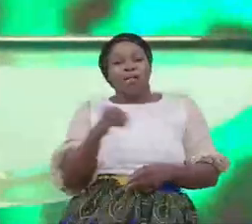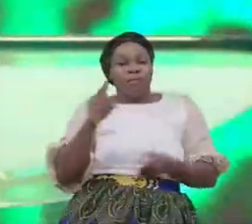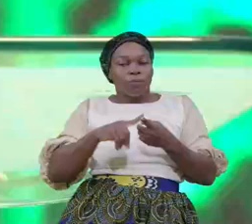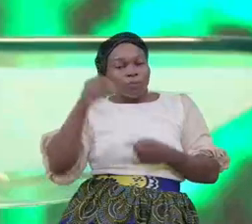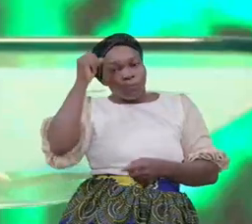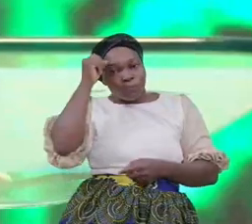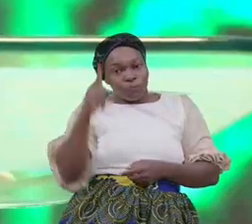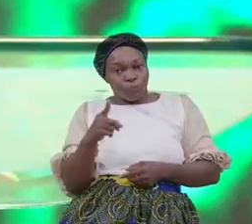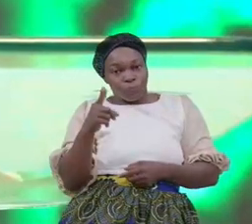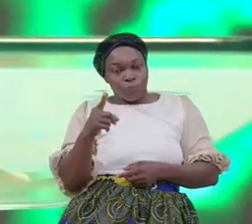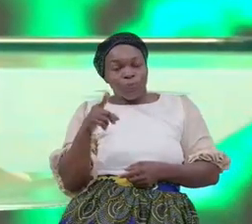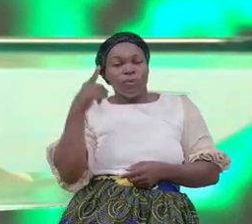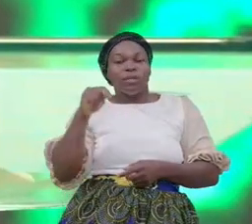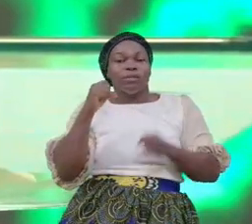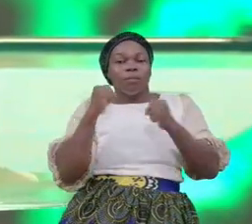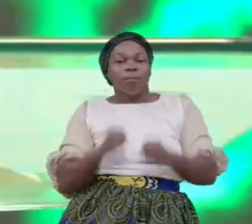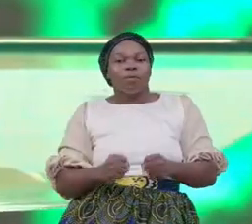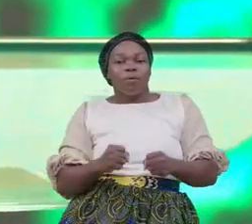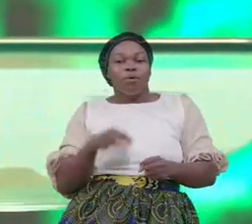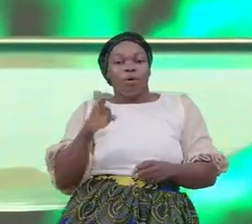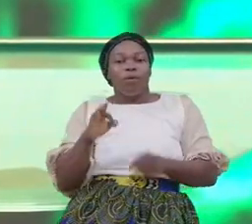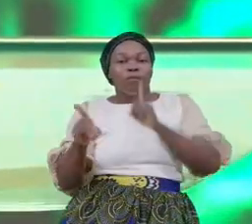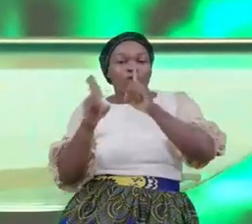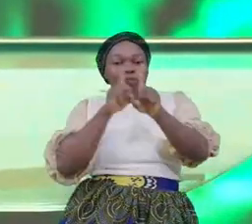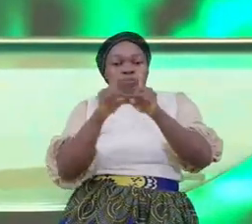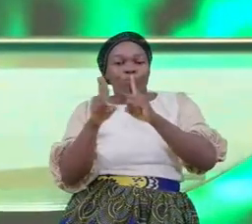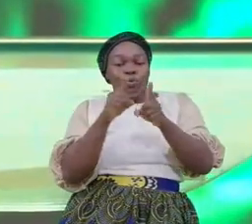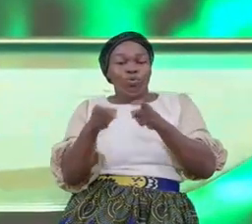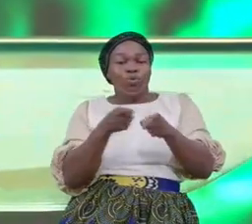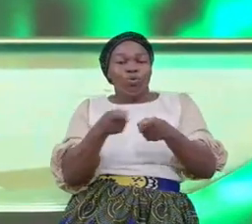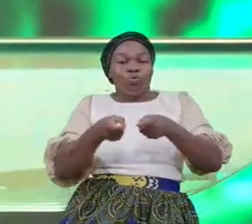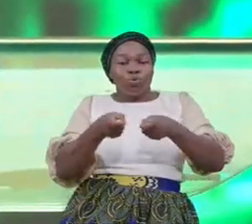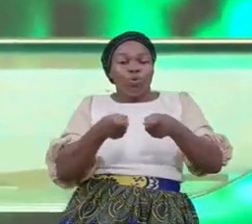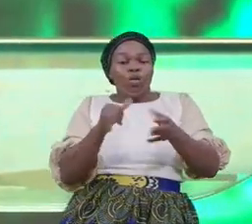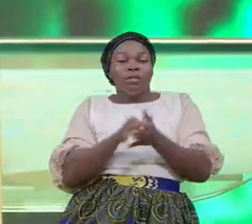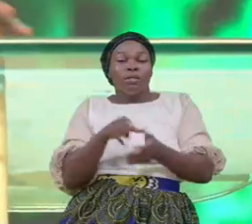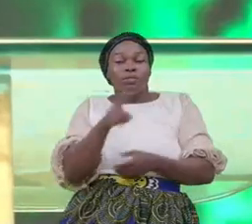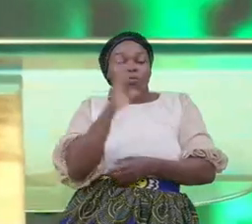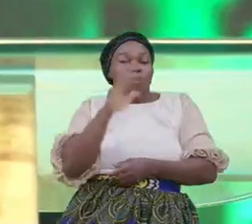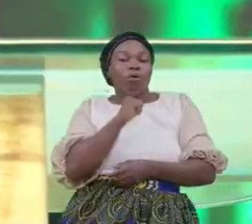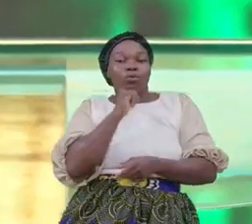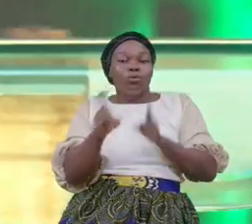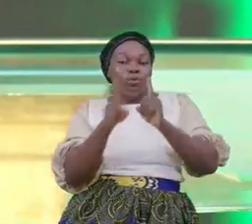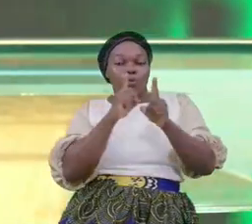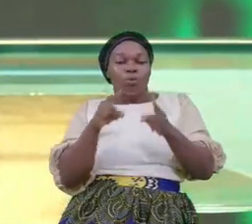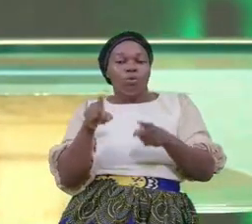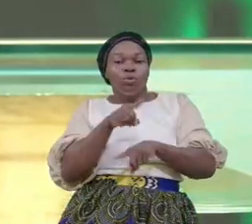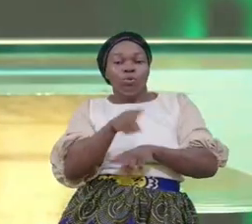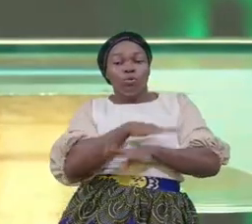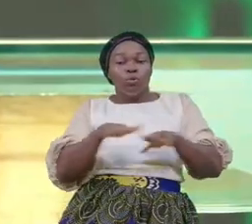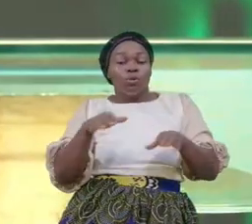le pouvoir du contrôle de la parole. De ne rien dire, vous ne devez pas même leur